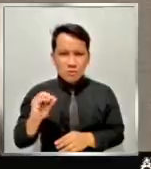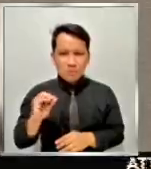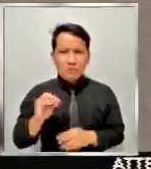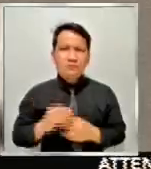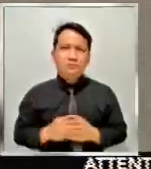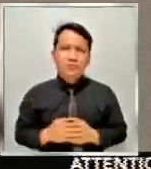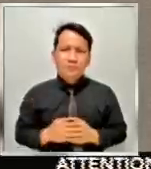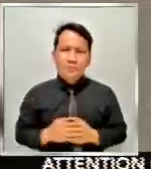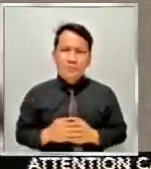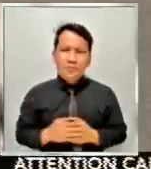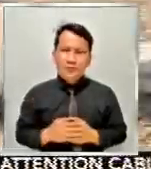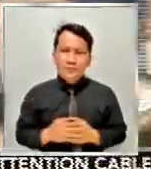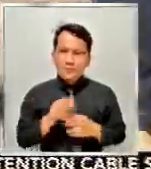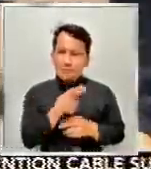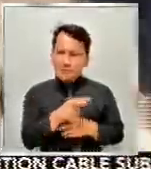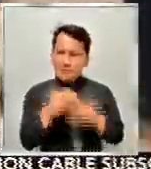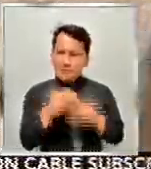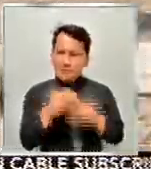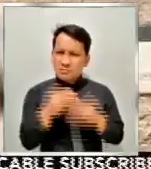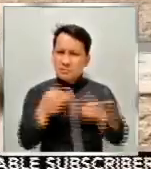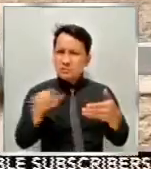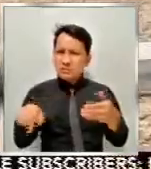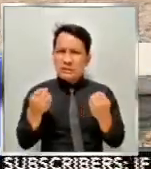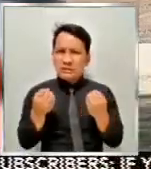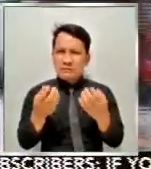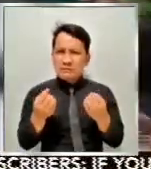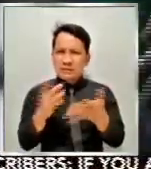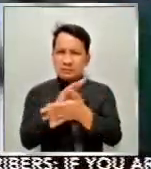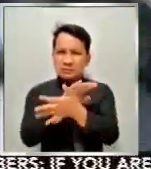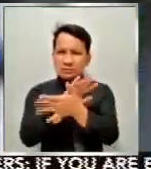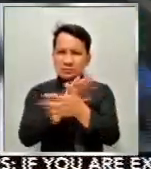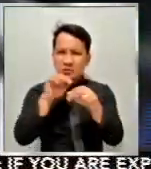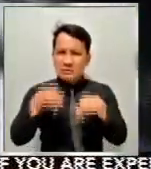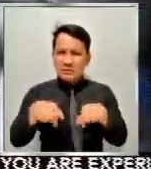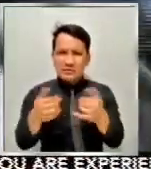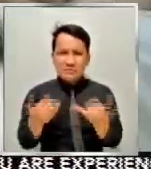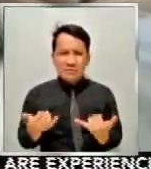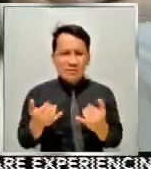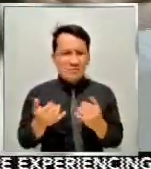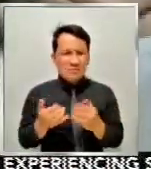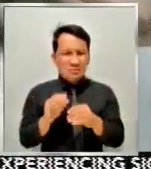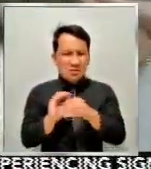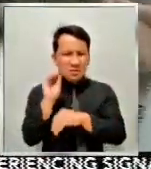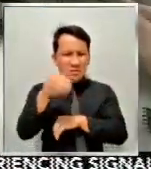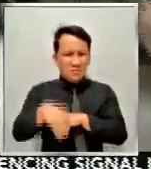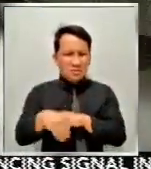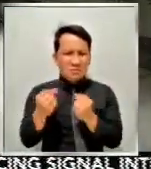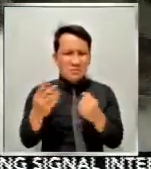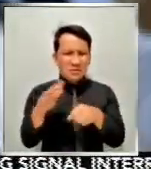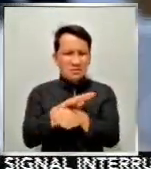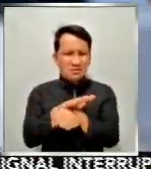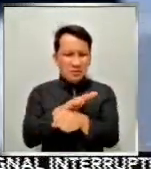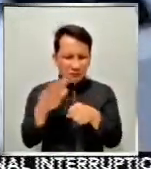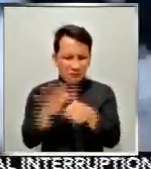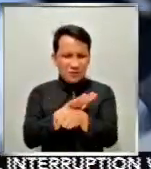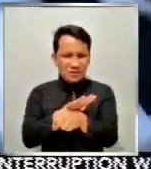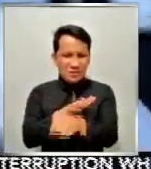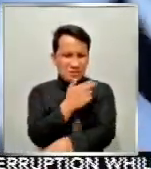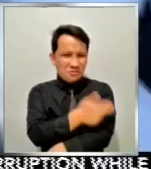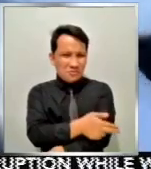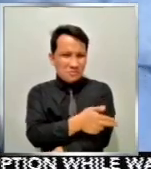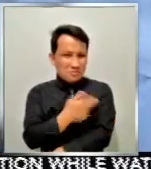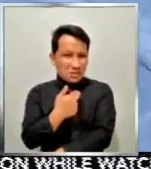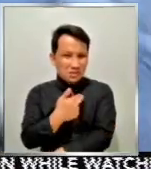Sa gitna ng patuloy na pagtaas ng COVID-19 cases at pagka-overwhelm ng ating healthcare system, sinabi ni